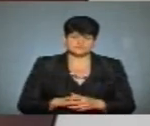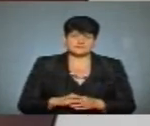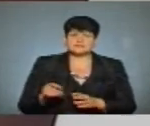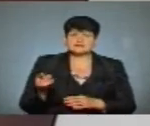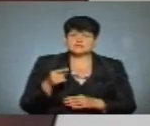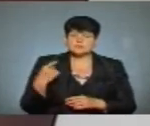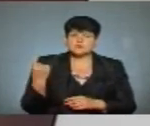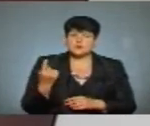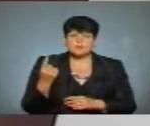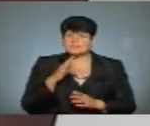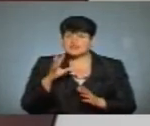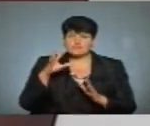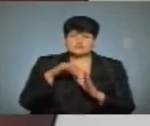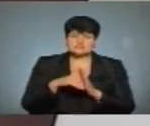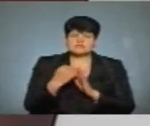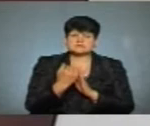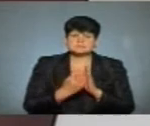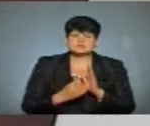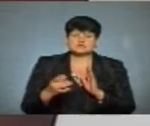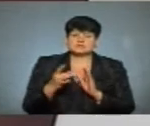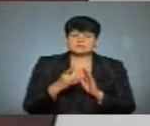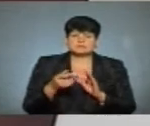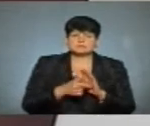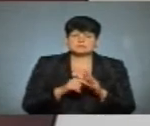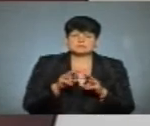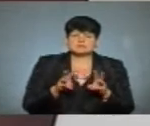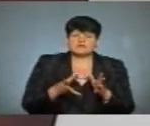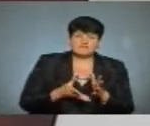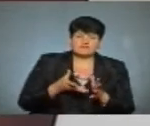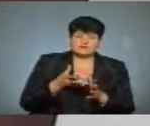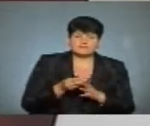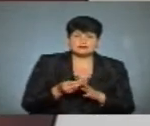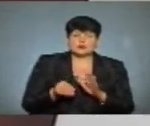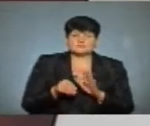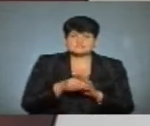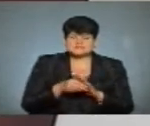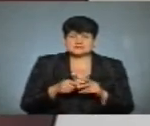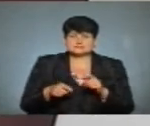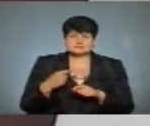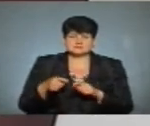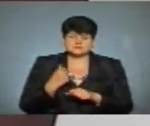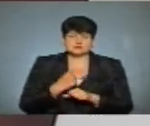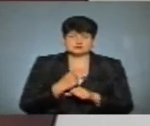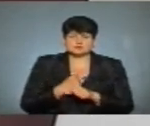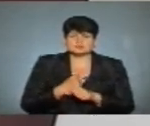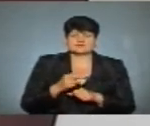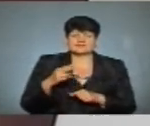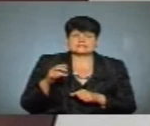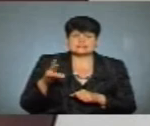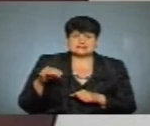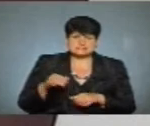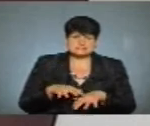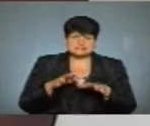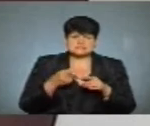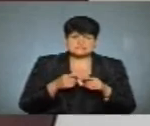Тернопільська область не увійшла до списку регіонів, яким Кабмін виплатить компенсацію за збитки, спричинені паводком на Дністрі. Це кошти, які мали б